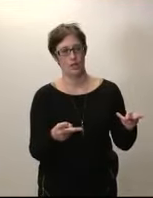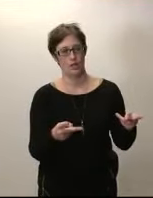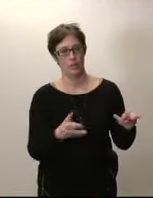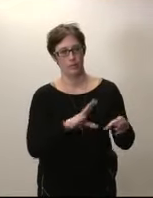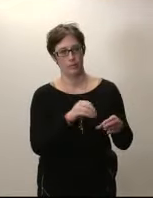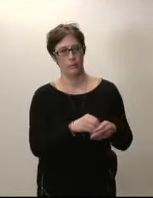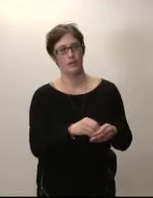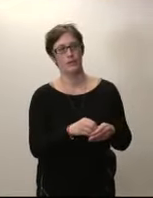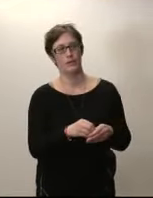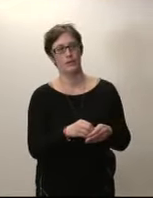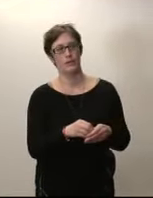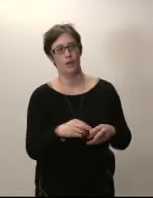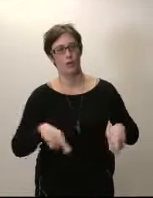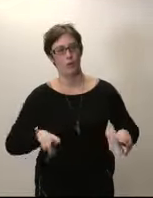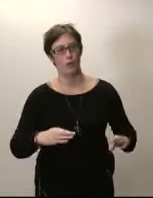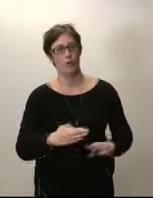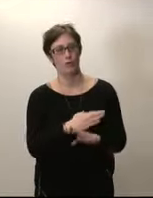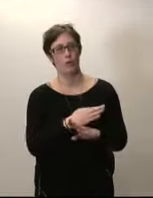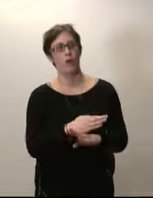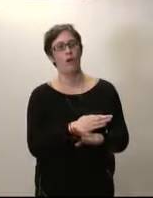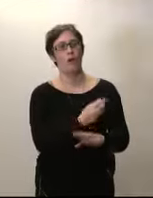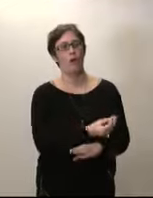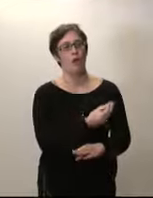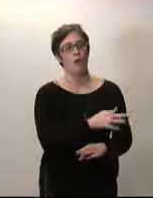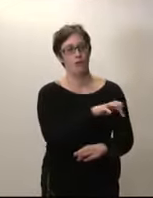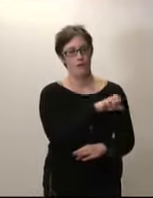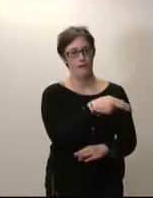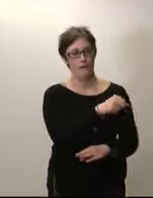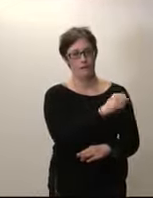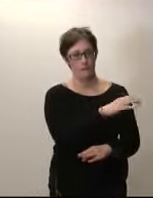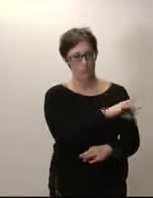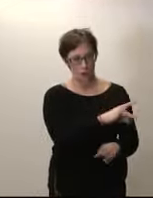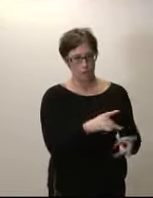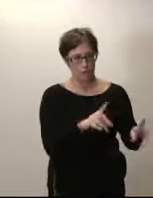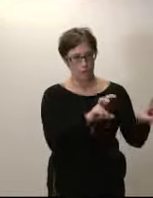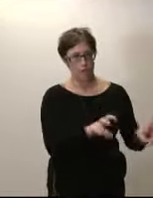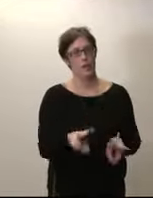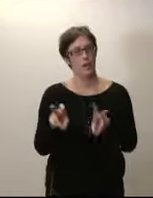des Enfants de la Fench et du Maréchal Joffre. Monsieur Schreiber.